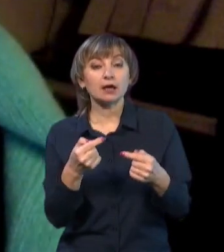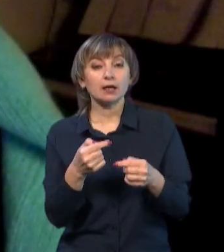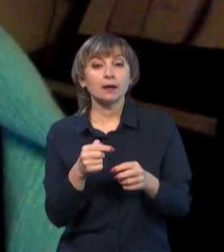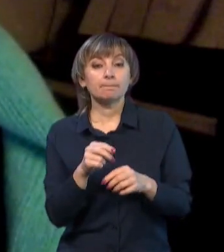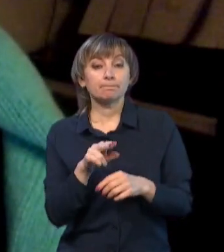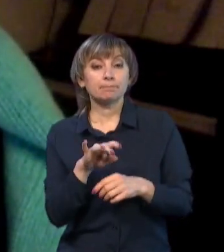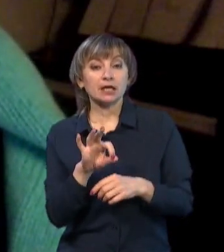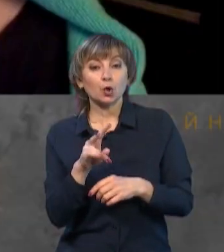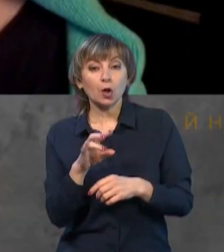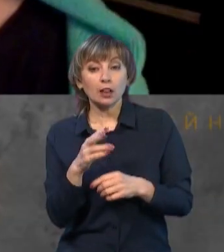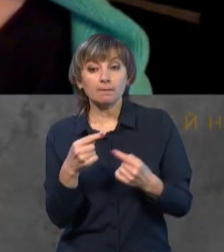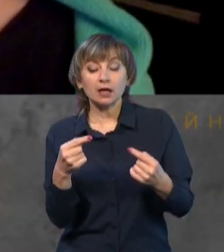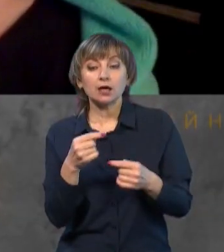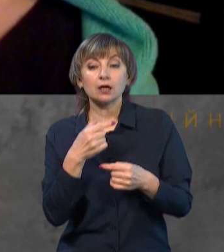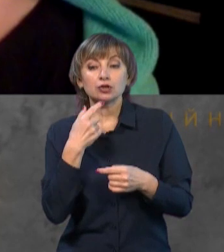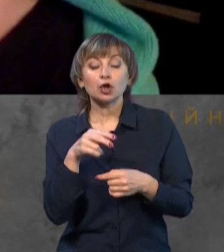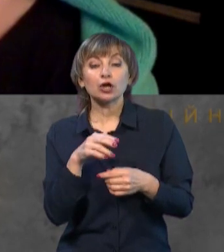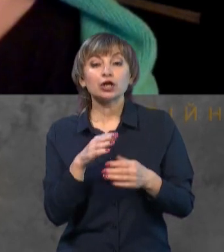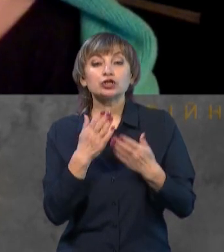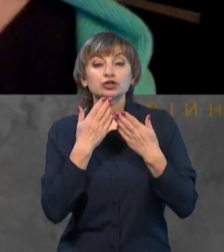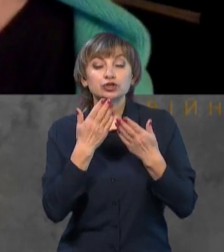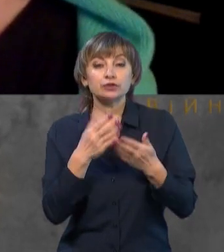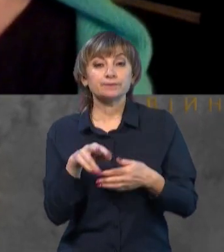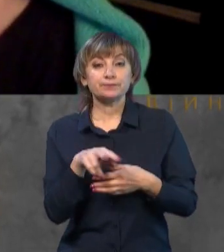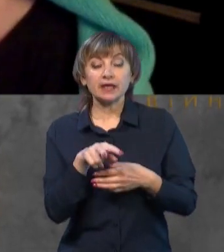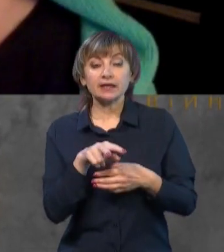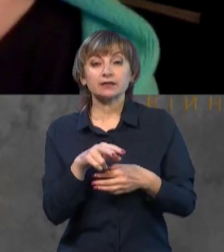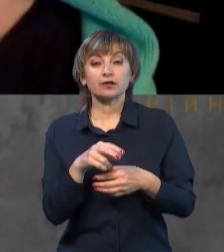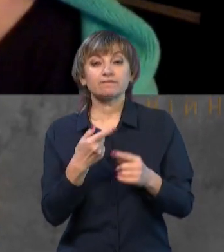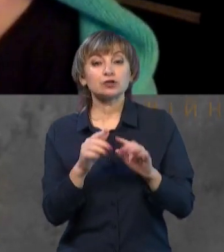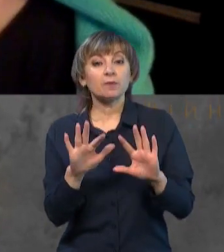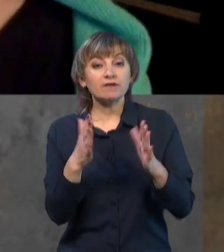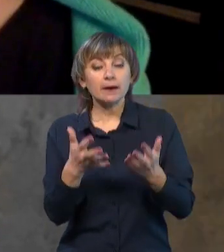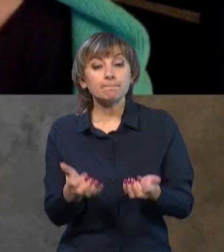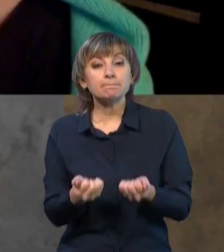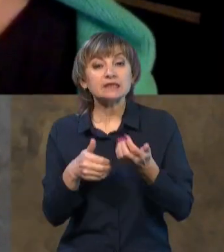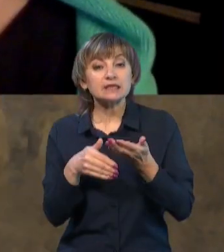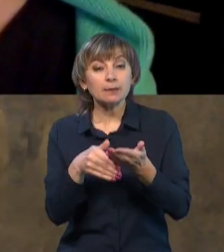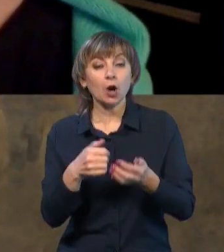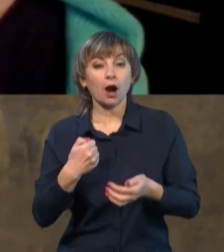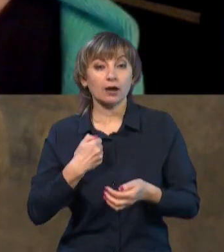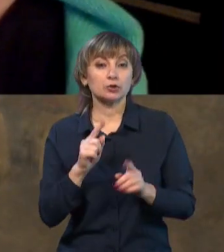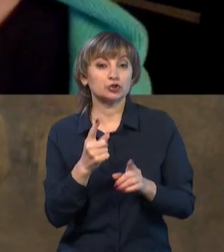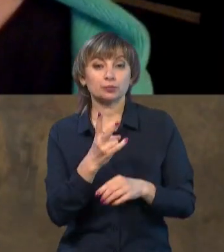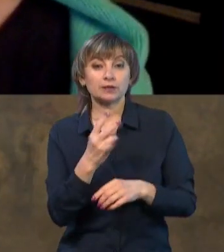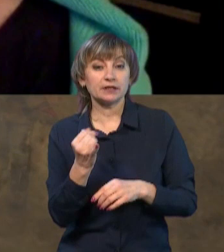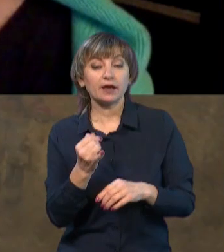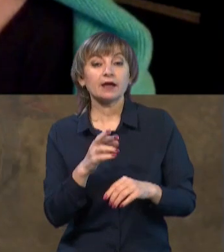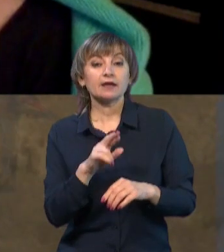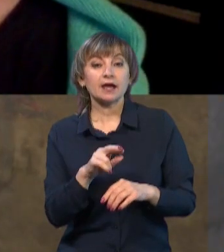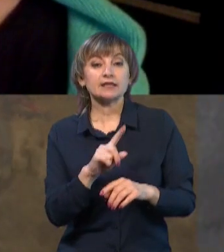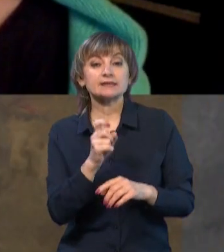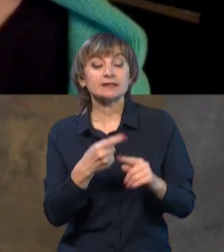Тому читачі, я кажу, література рулить, література ще й в даному випадку підтримує армію. Тому чому би і ні, я тільки за те, щоб книжки